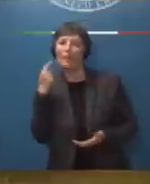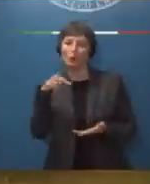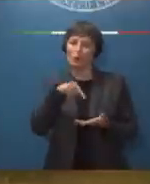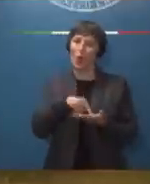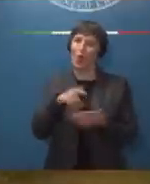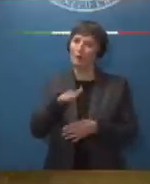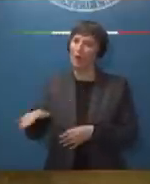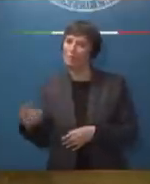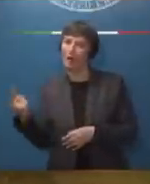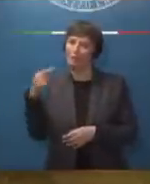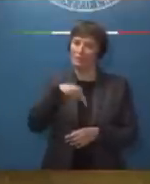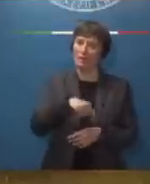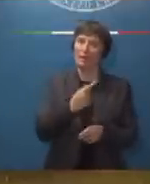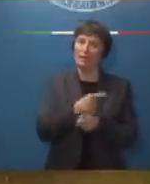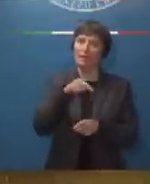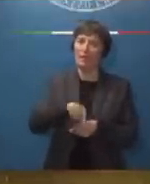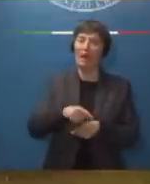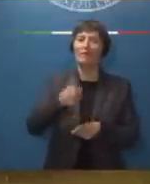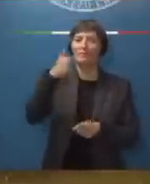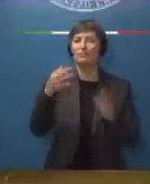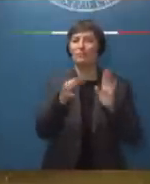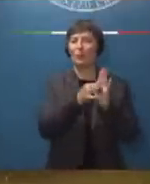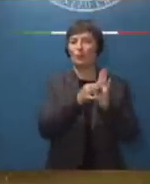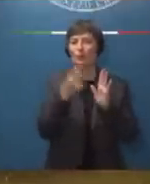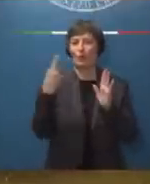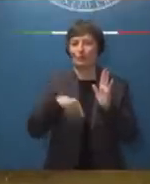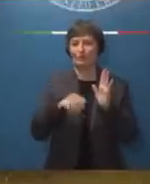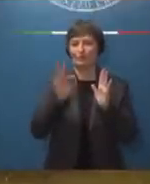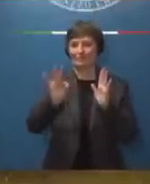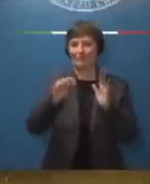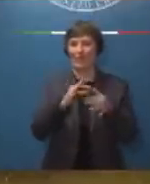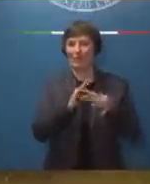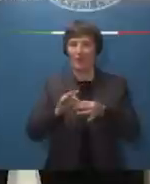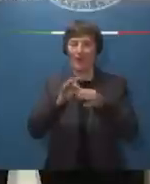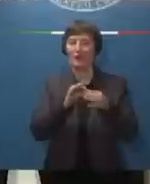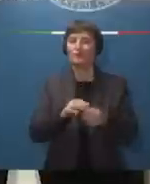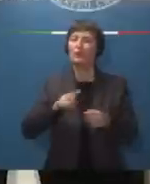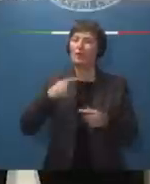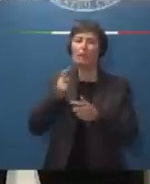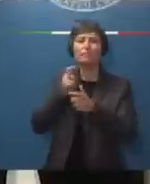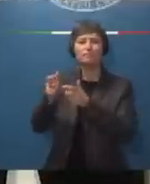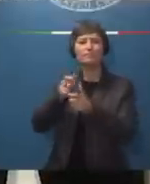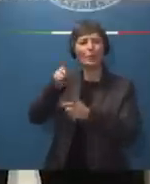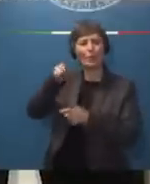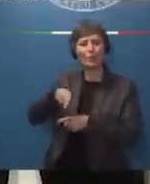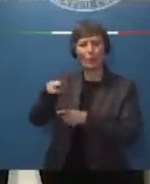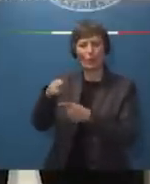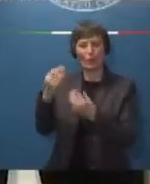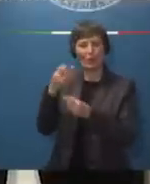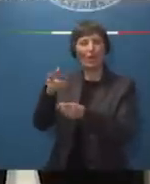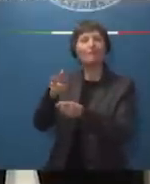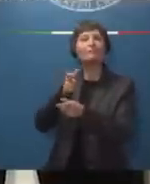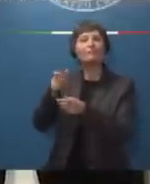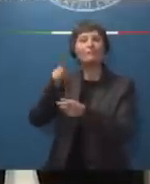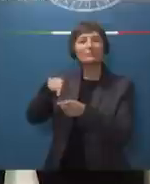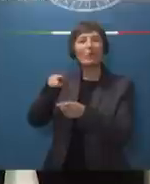uno dei punti della nostra formula della Pace poi il terzo punto che abbiamo discusso con Giorgia Meloni e la